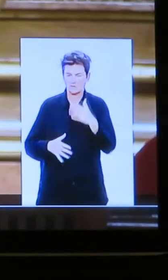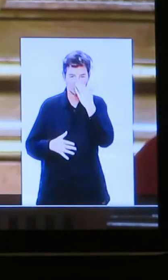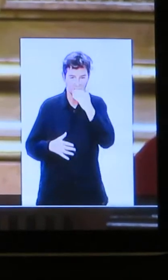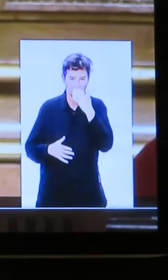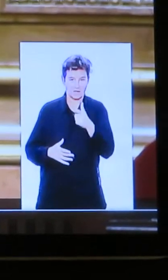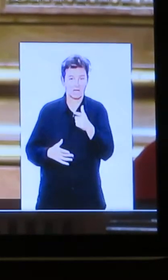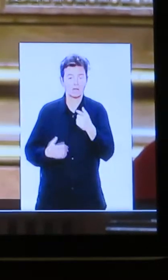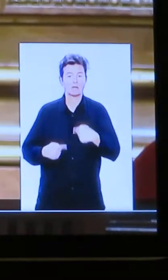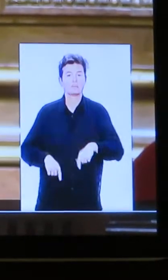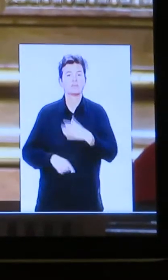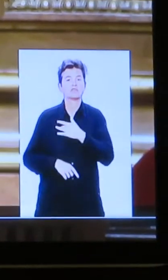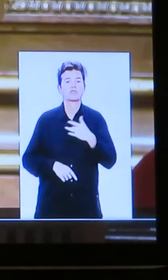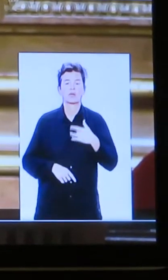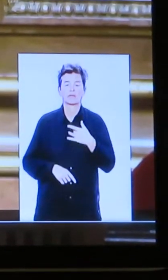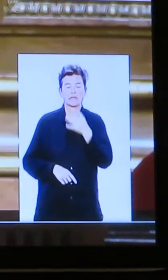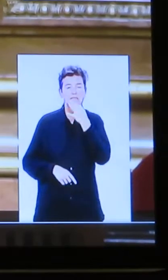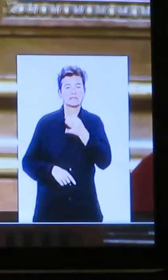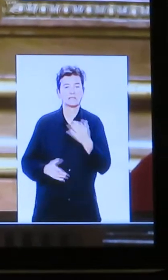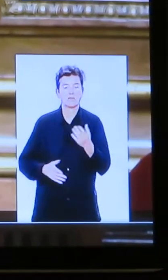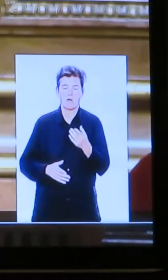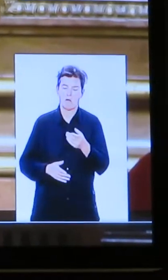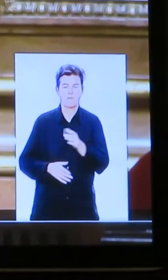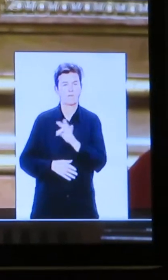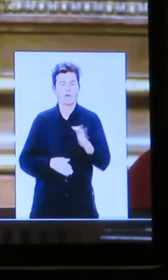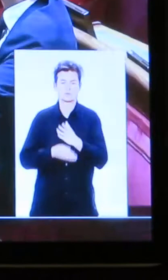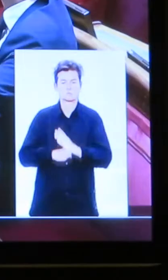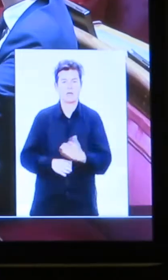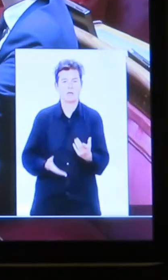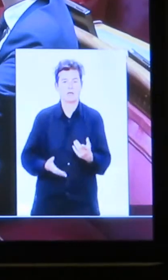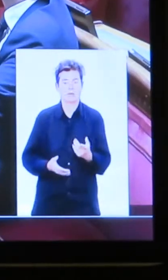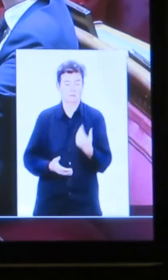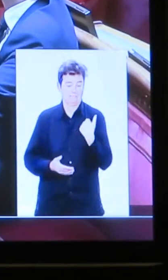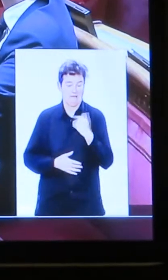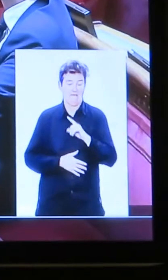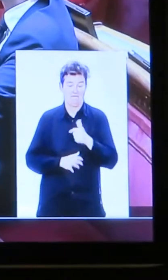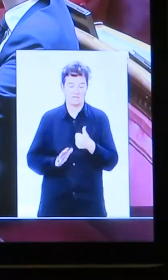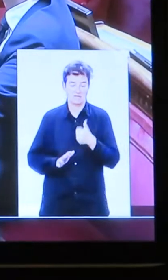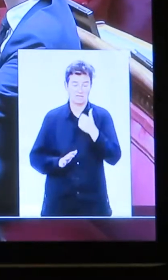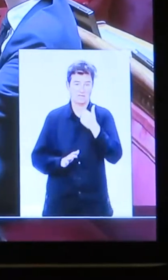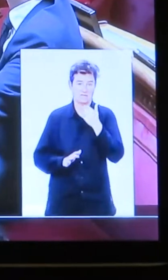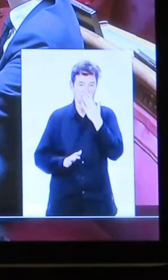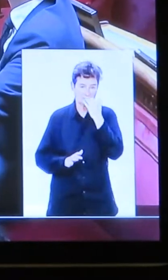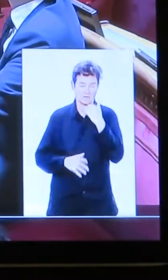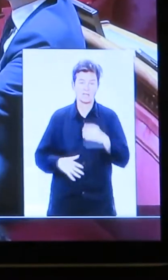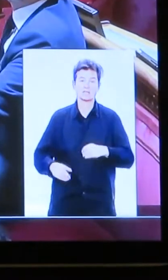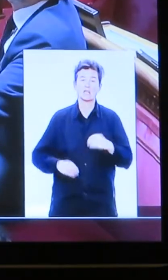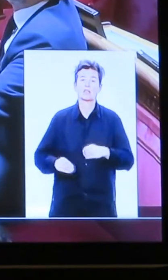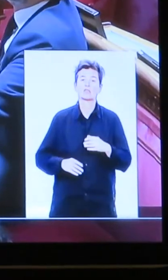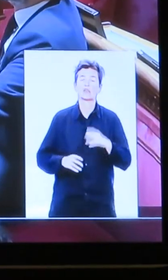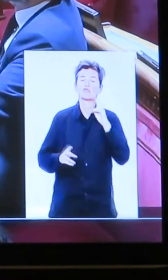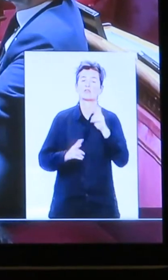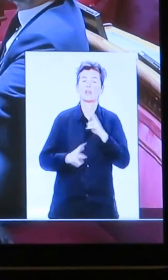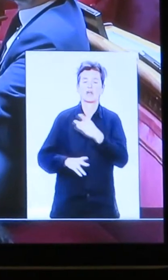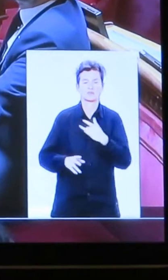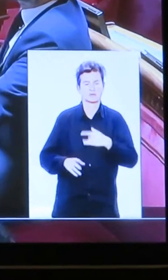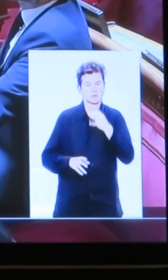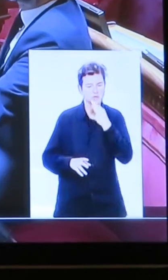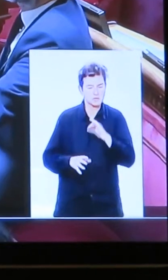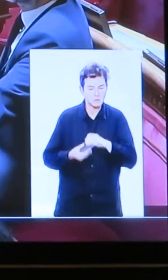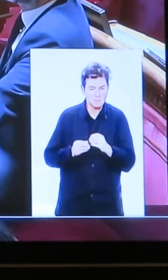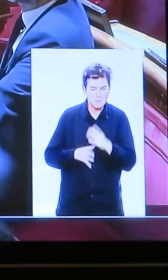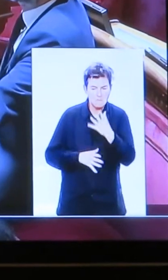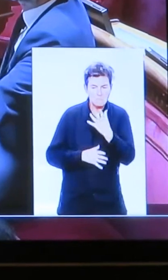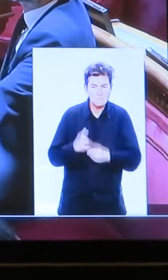ministre de la Santé, Olivier Véran, déclarait que la France était prête. Le 26 février, Jérôme Salomon, directeur général de la Santé, a dit qu'il n'y avait pas de sujet de